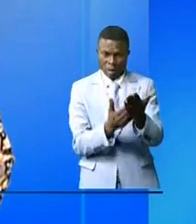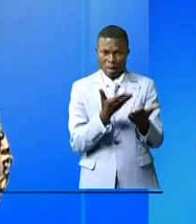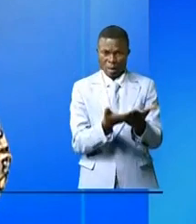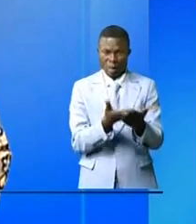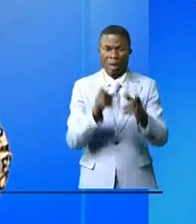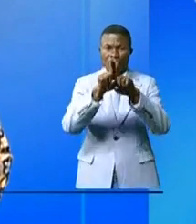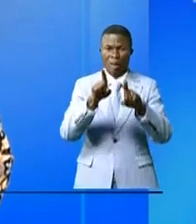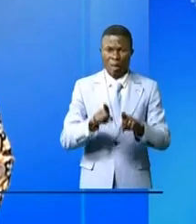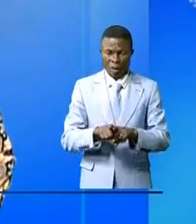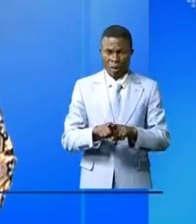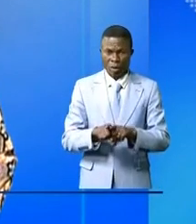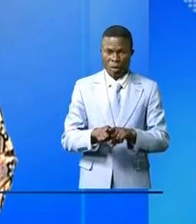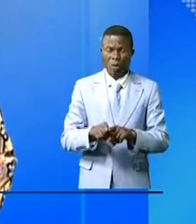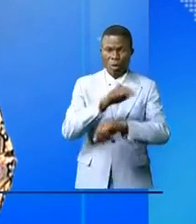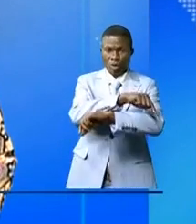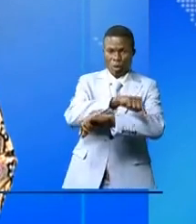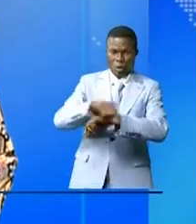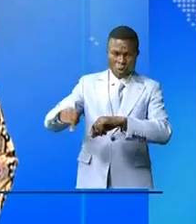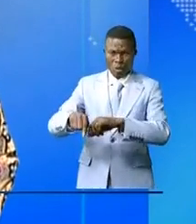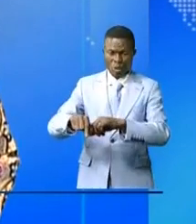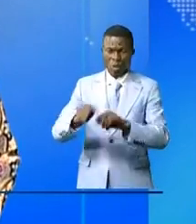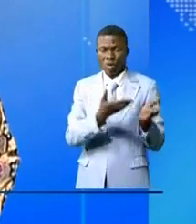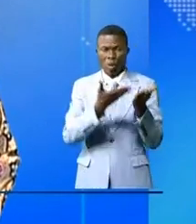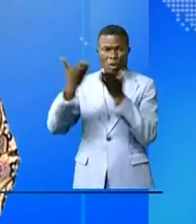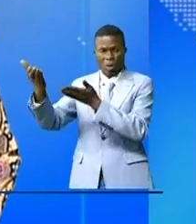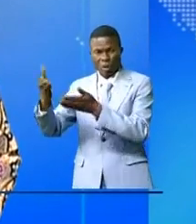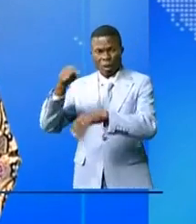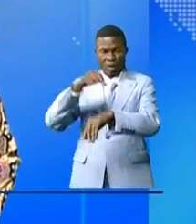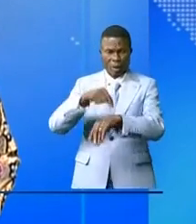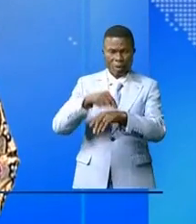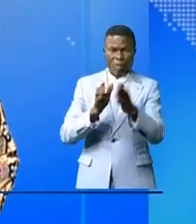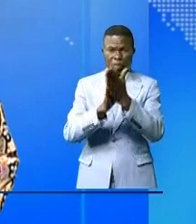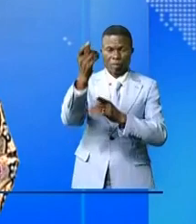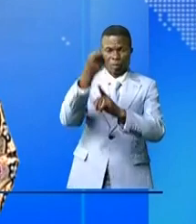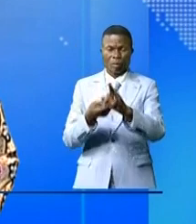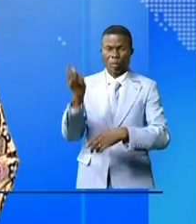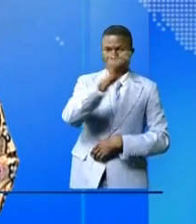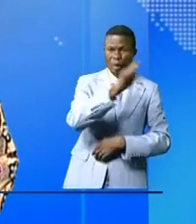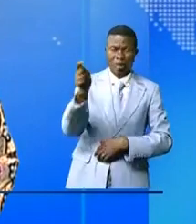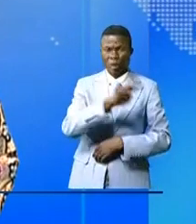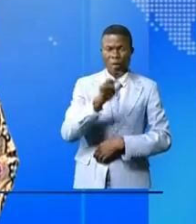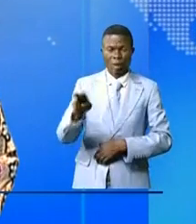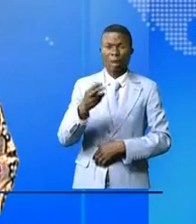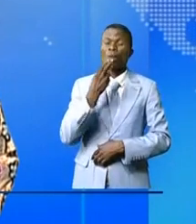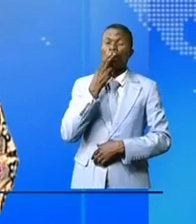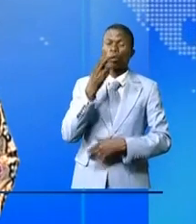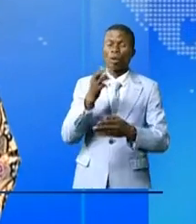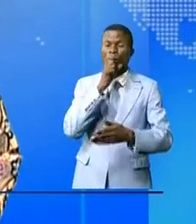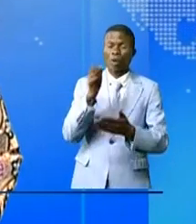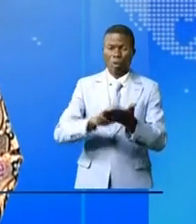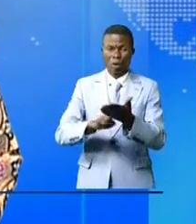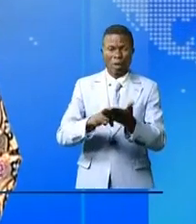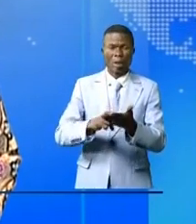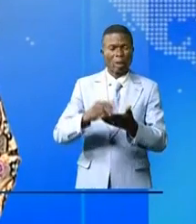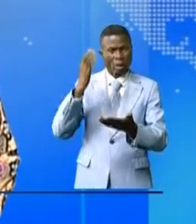que celles des bureaux des dédouanements. À dater du 15 avril 2022, les cigarettes avec anciennes vignettes